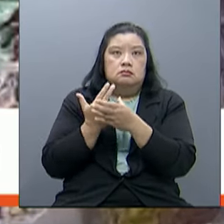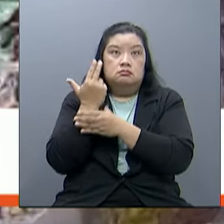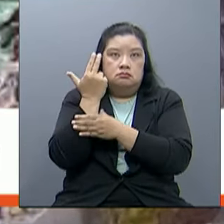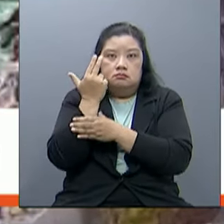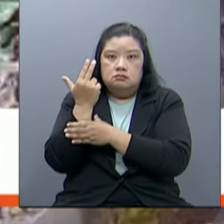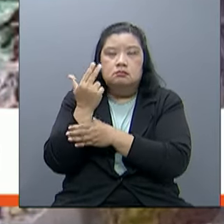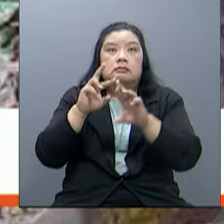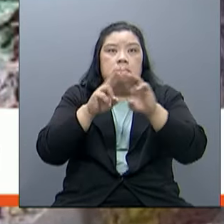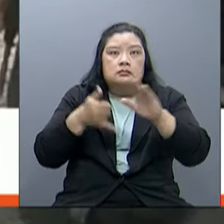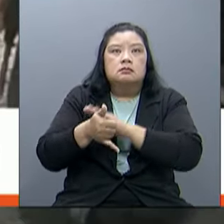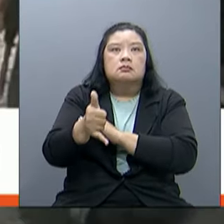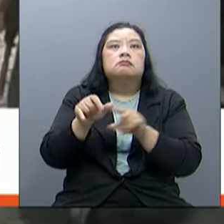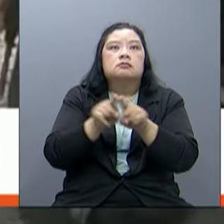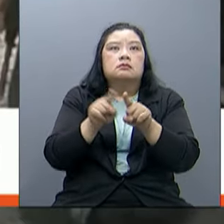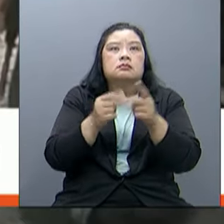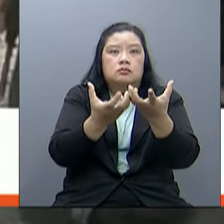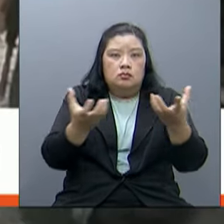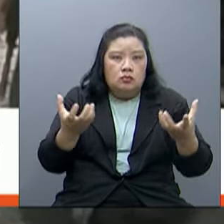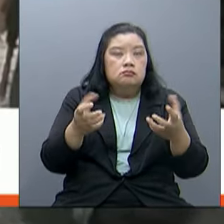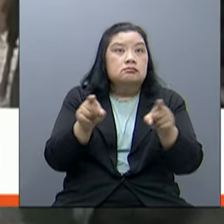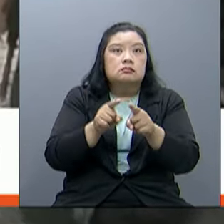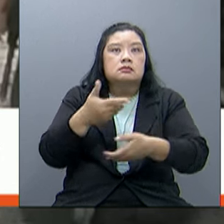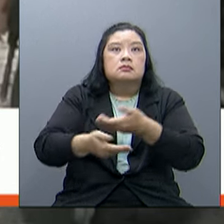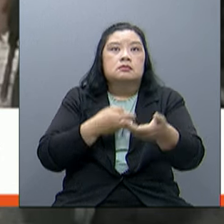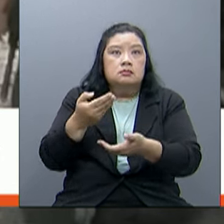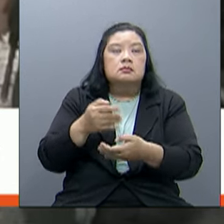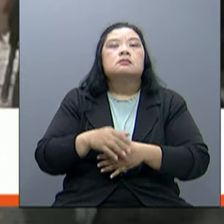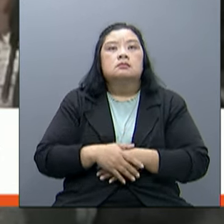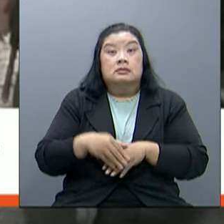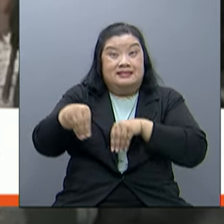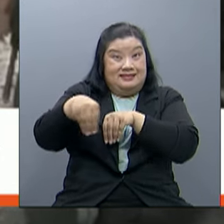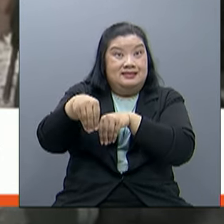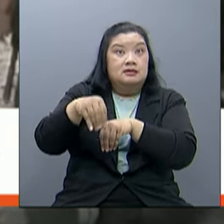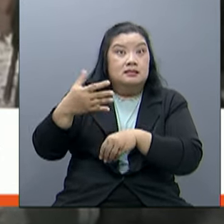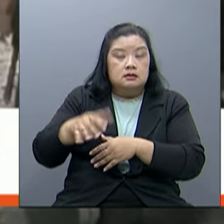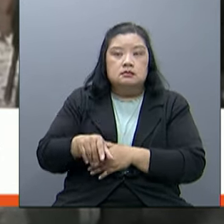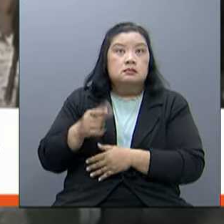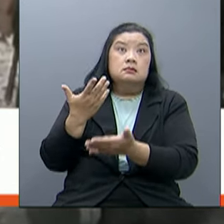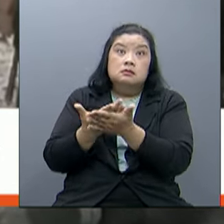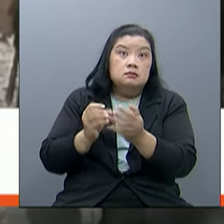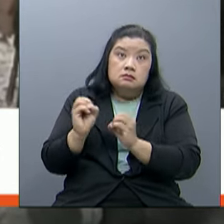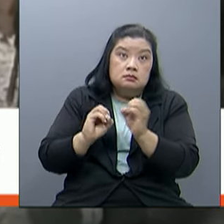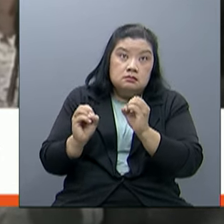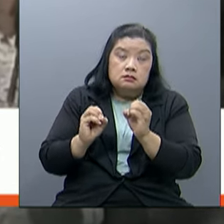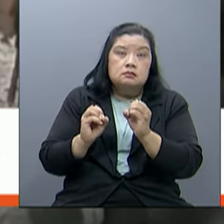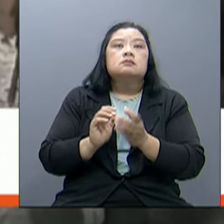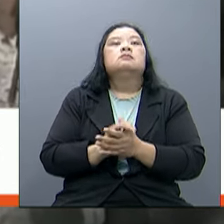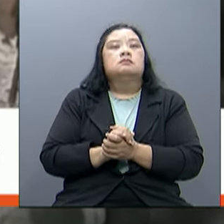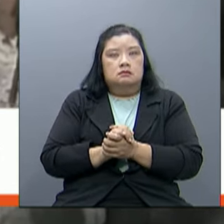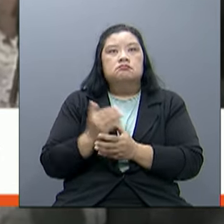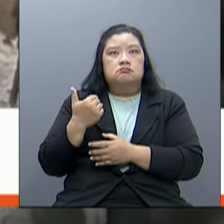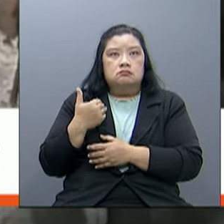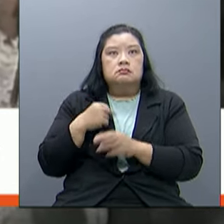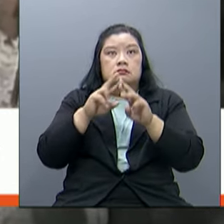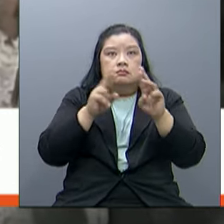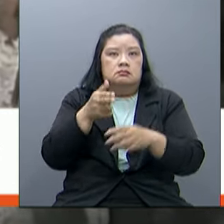งทรัพย์ที่ร้านขายของชำซึ่งตั้งอยู่ในตำบลเดียวกันและจุดนี้ก็ไม่ได้เงินเหมือนกันค่ะใช้ปืนยิงเข้าใส่ร้